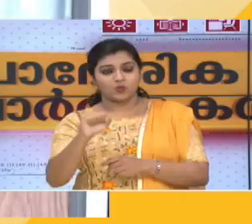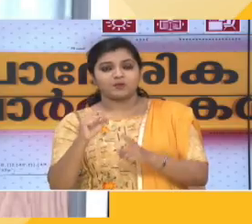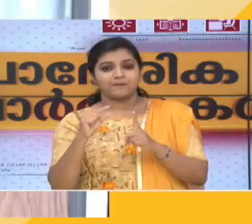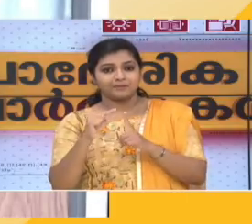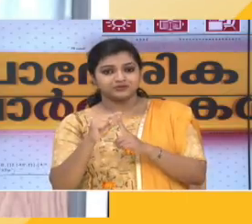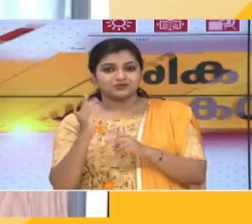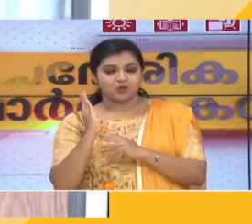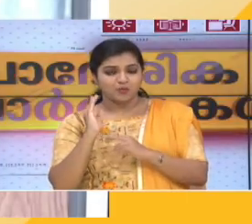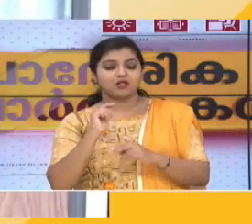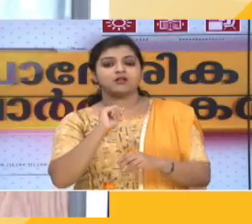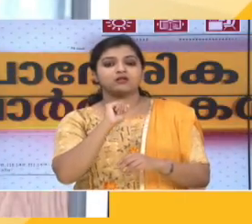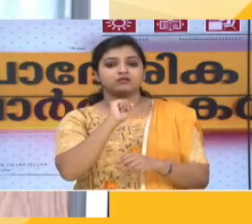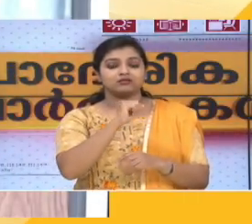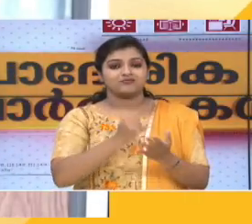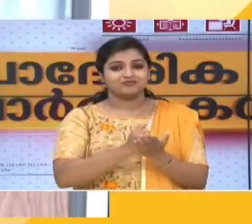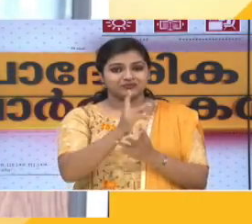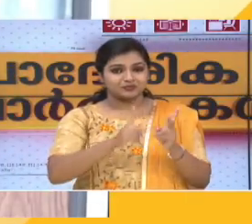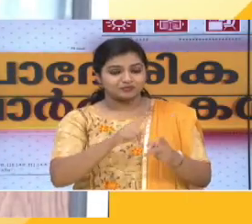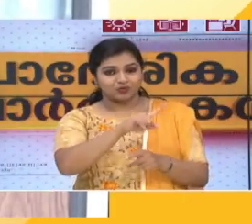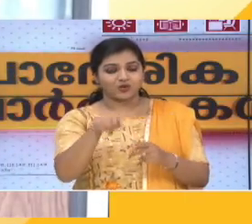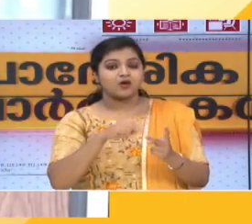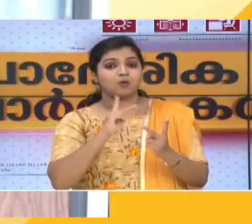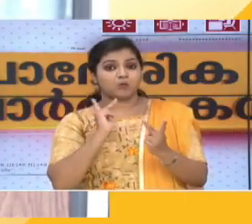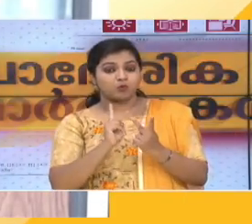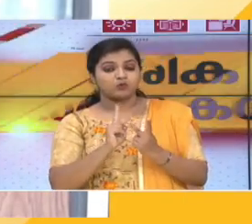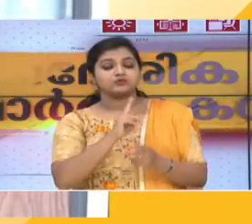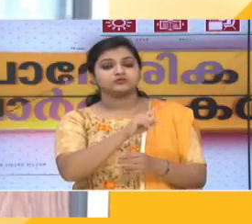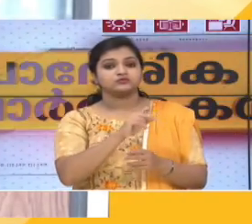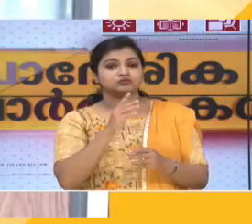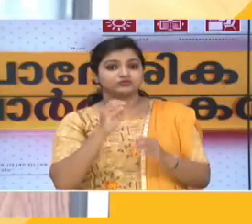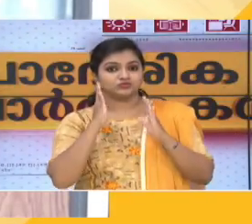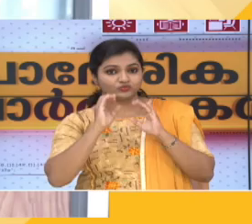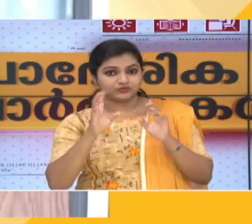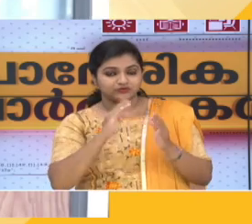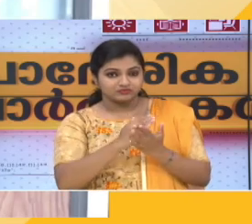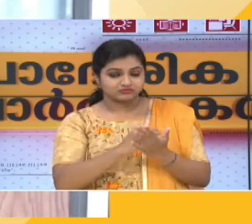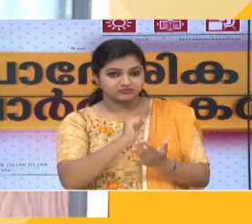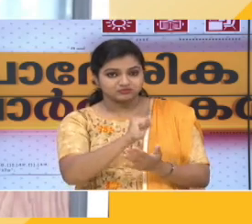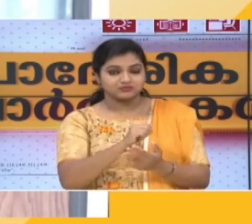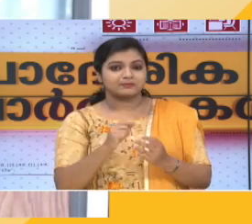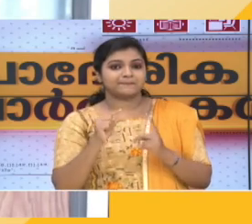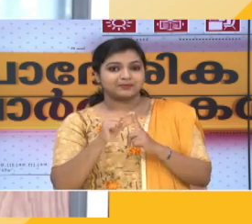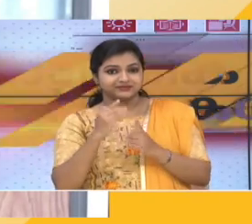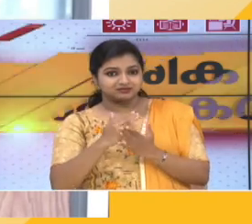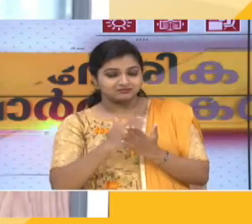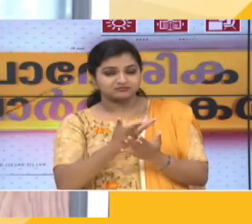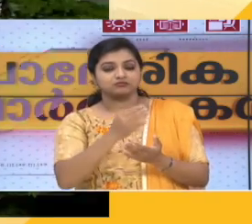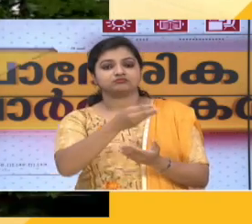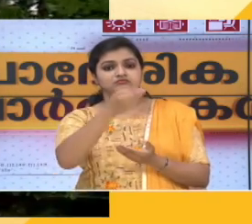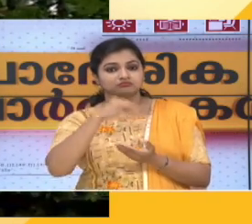പൊതുജനങ്ങളുമായിട്ട് ബന്ധപ്പെട്ട കർഷകരുമായിട്ട് ബന്ധപ്പെട്ട അവരുടെ പ്രധാനമായ വിവരങ്ങൾ ശേഖരിക്കണമെന്ന ഏകപക്ഷീയമായ നിലപാടുമായിട്ട് മുന്നോട്ട്